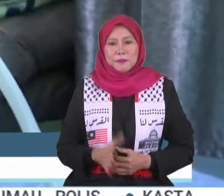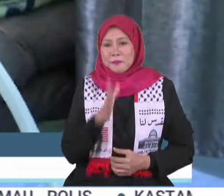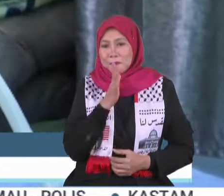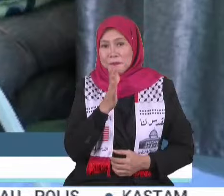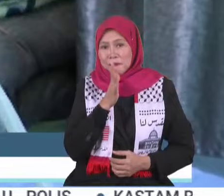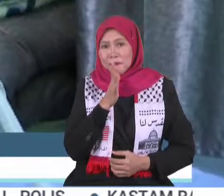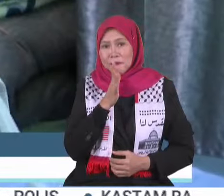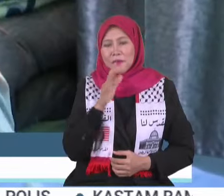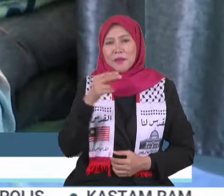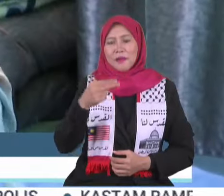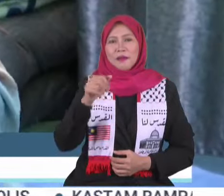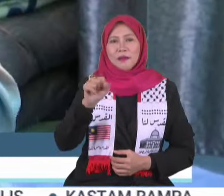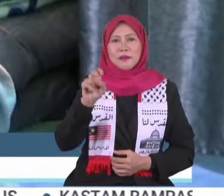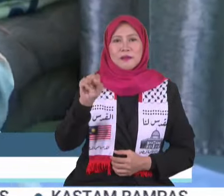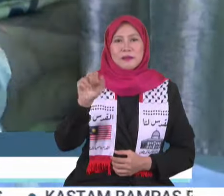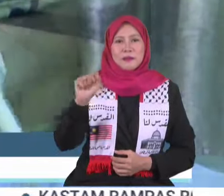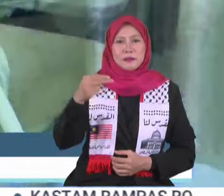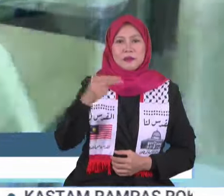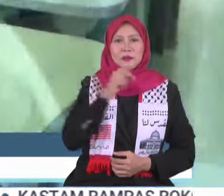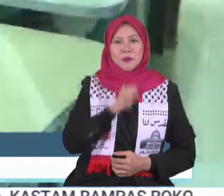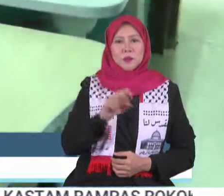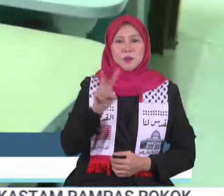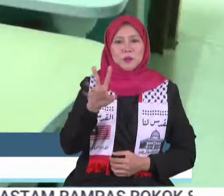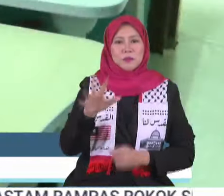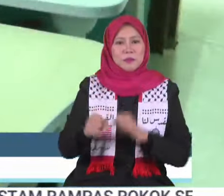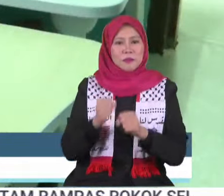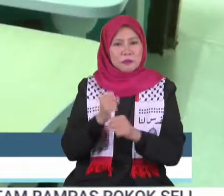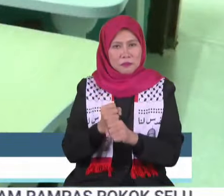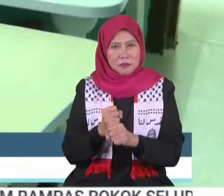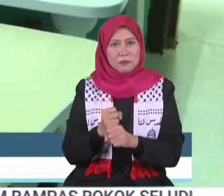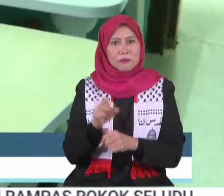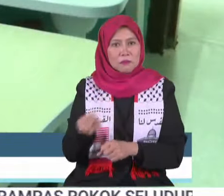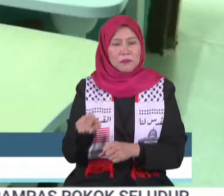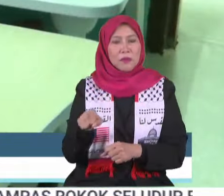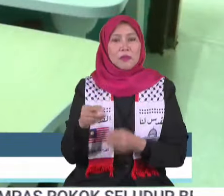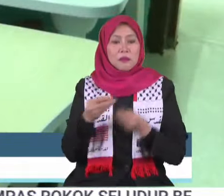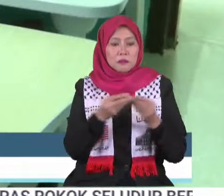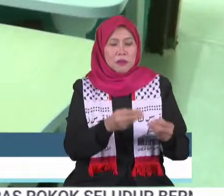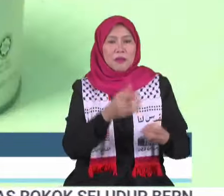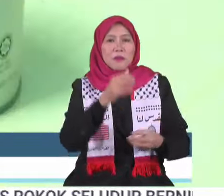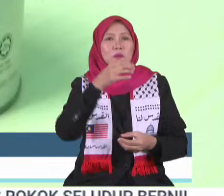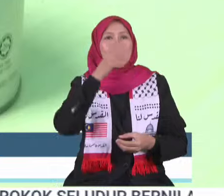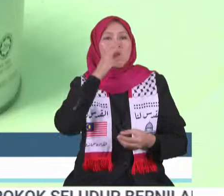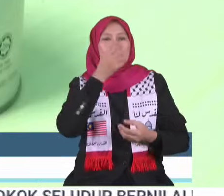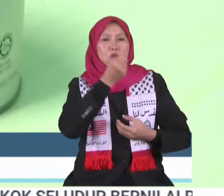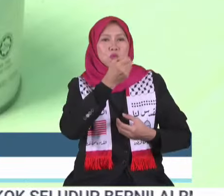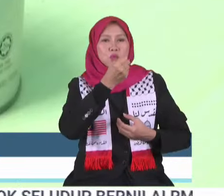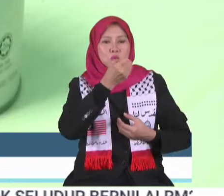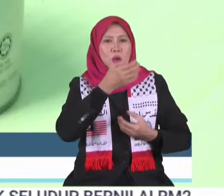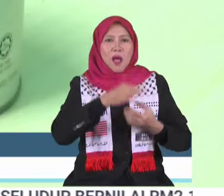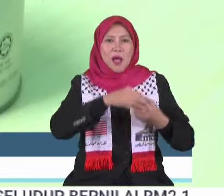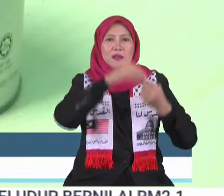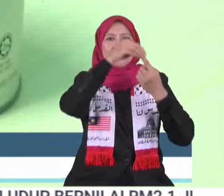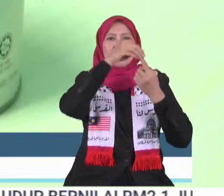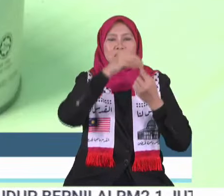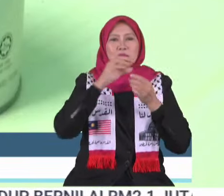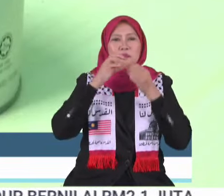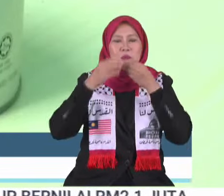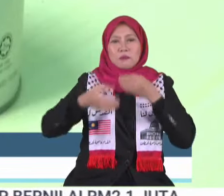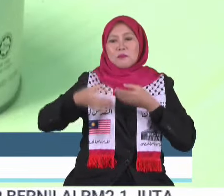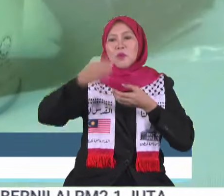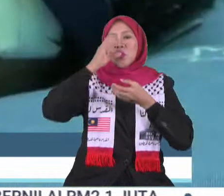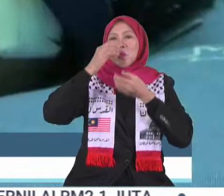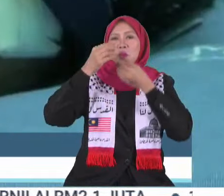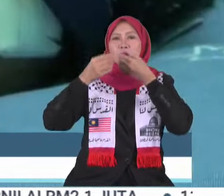Ibunya, Nur Hasnadia Muhammad, 25 tahun berkata, Afiyah diberi minum susu khas melalui tiub. Sekurang-kurangnya